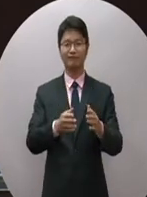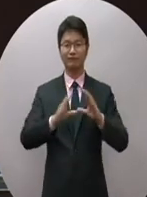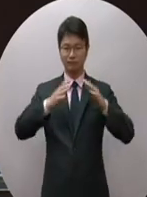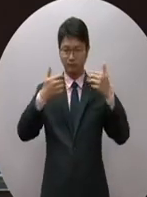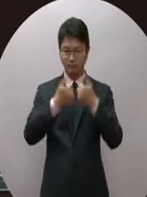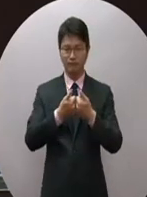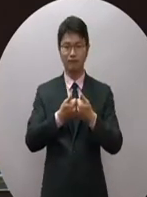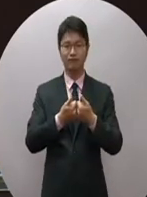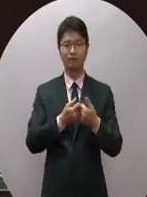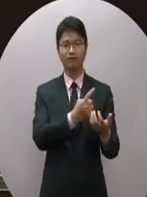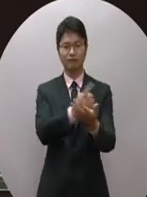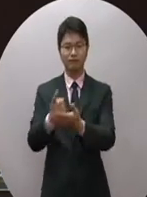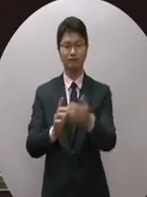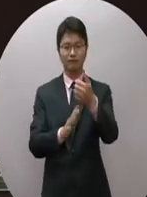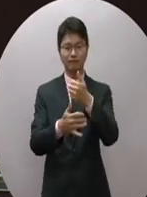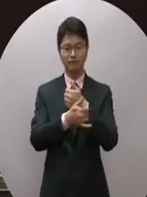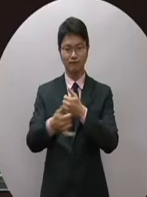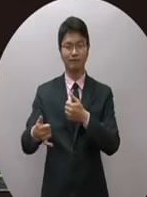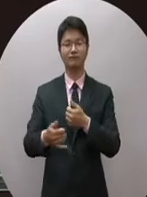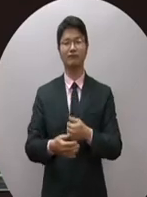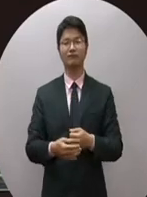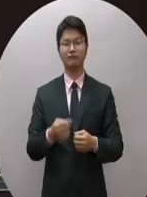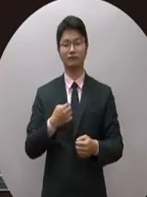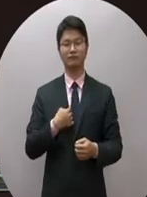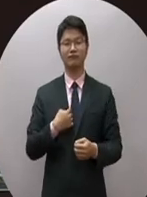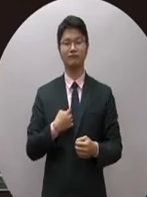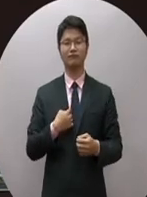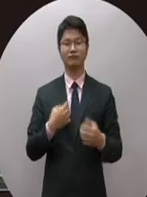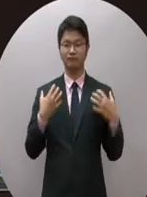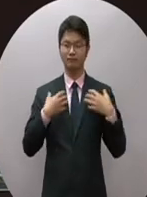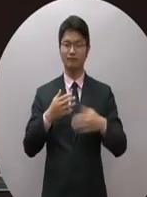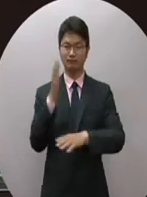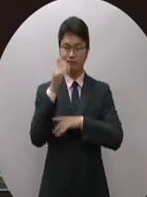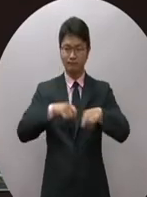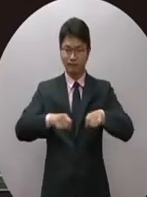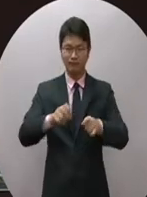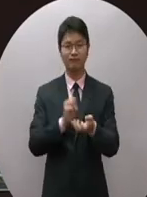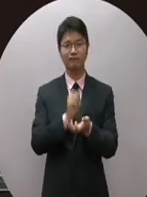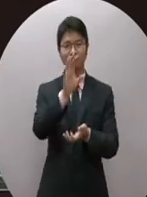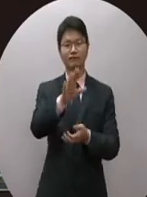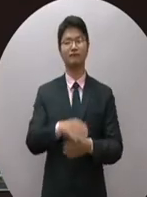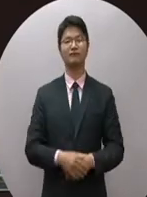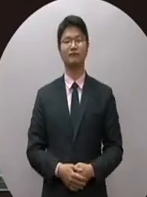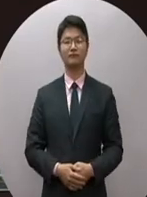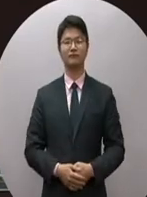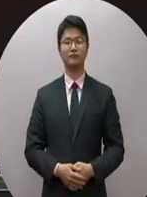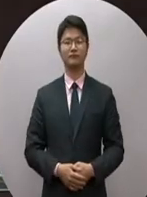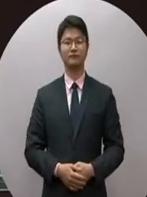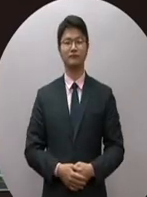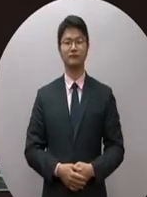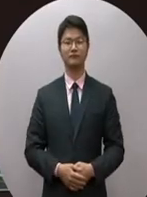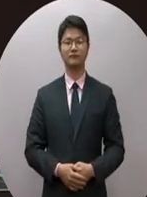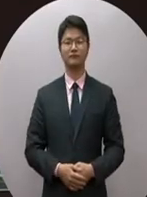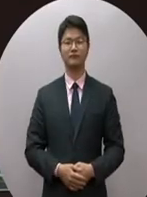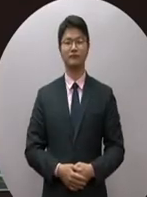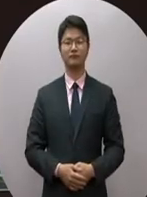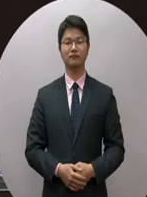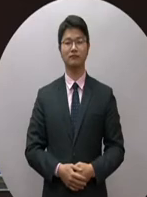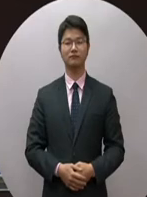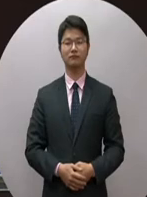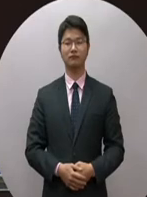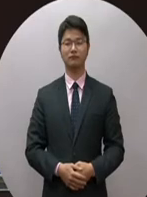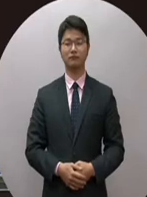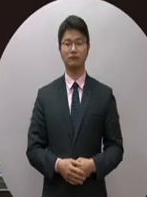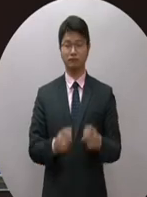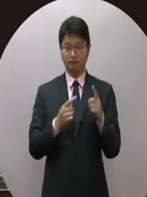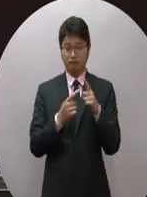会各位委员先进做施政方针的报告。当然，人生剧本